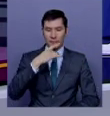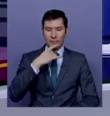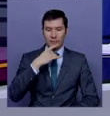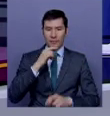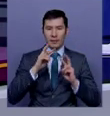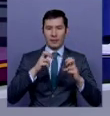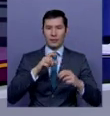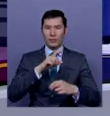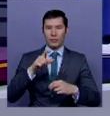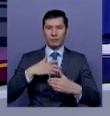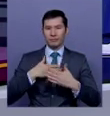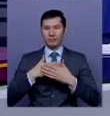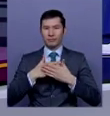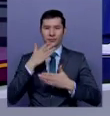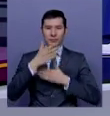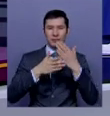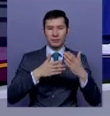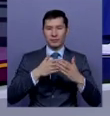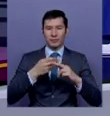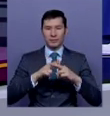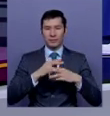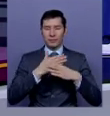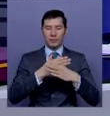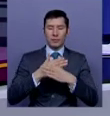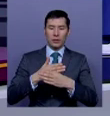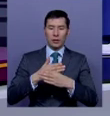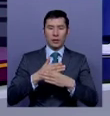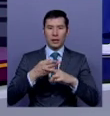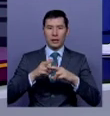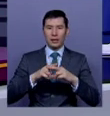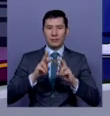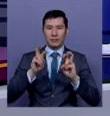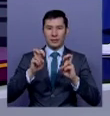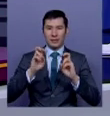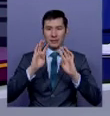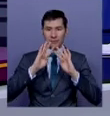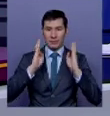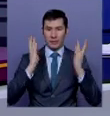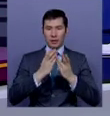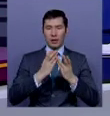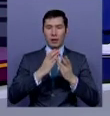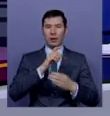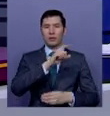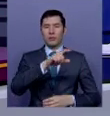істейтіндер инфекция кезінде осындай карантин кезінде қалай қолғабыс қылады сол африкада